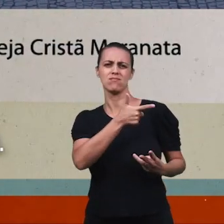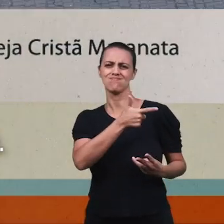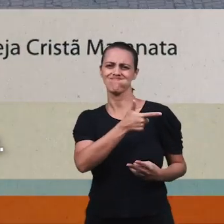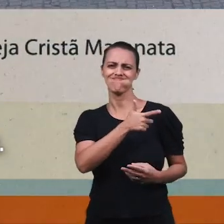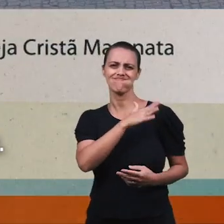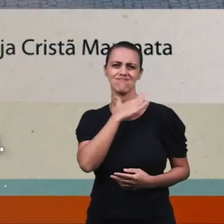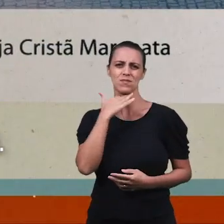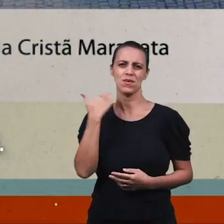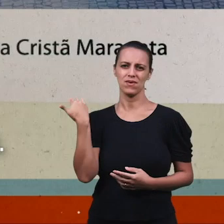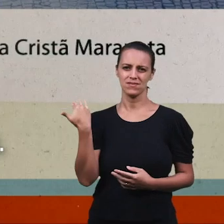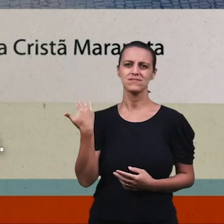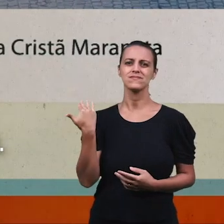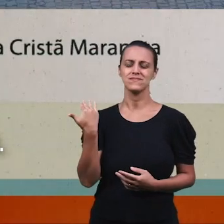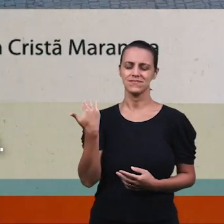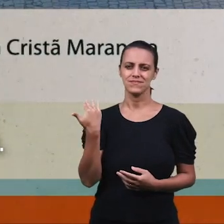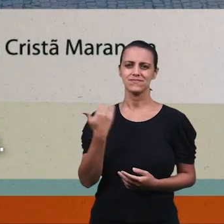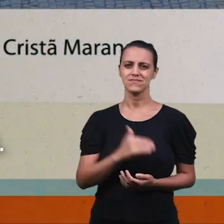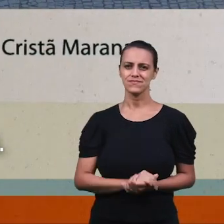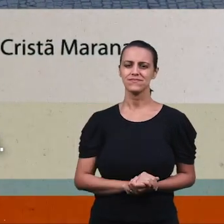3 coups de feu